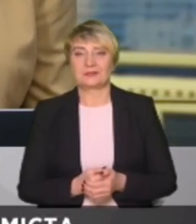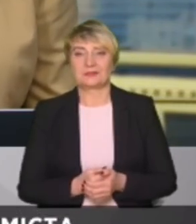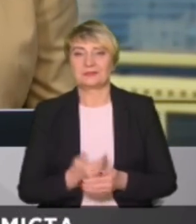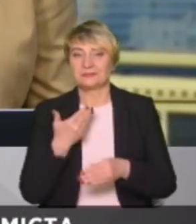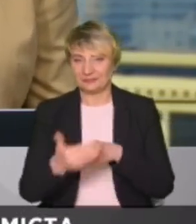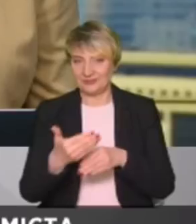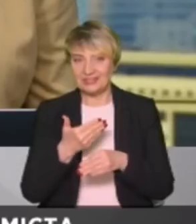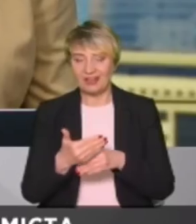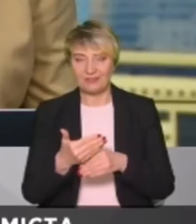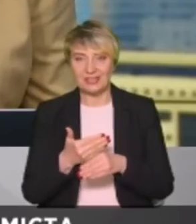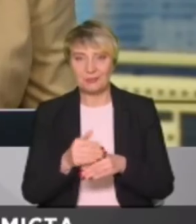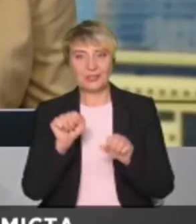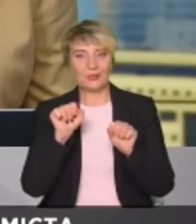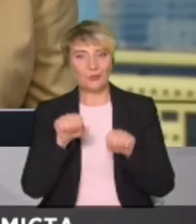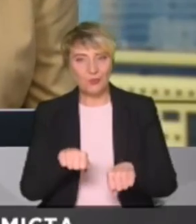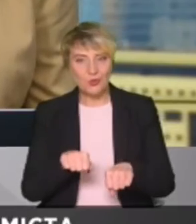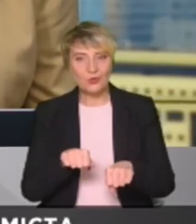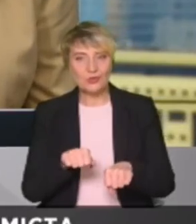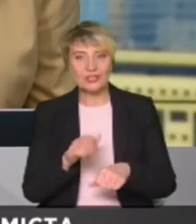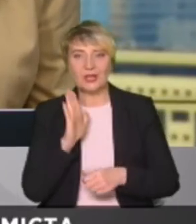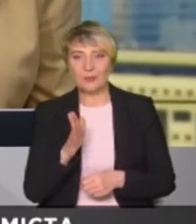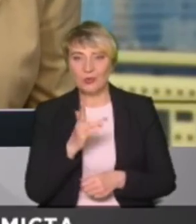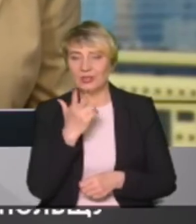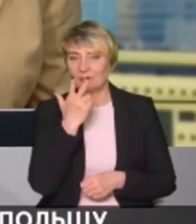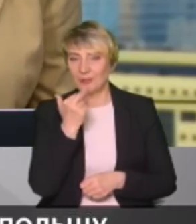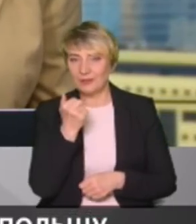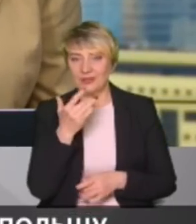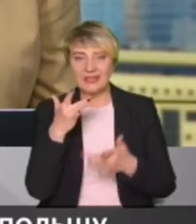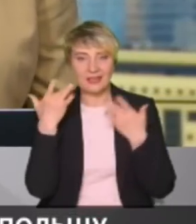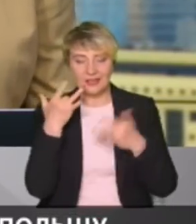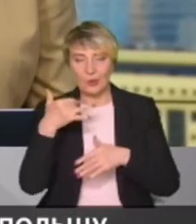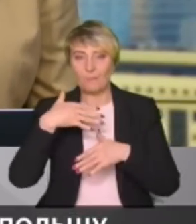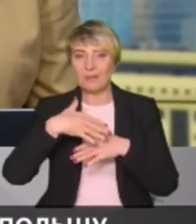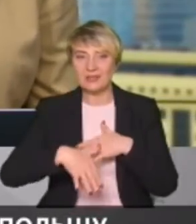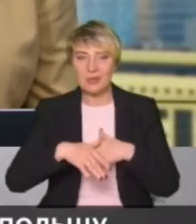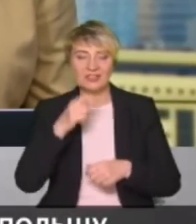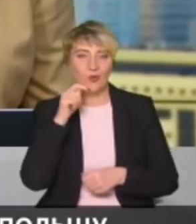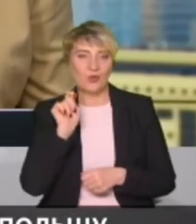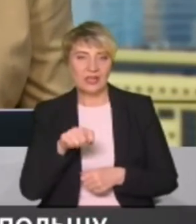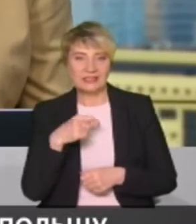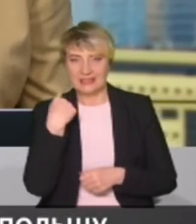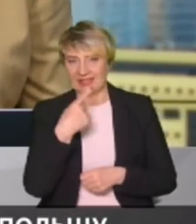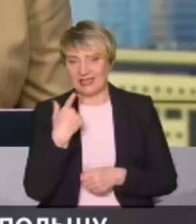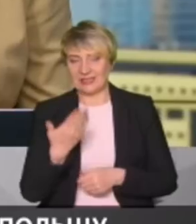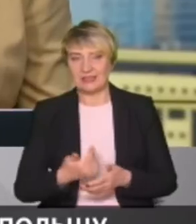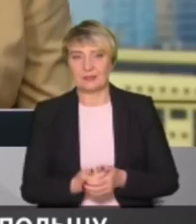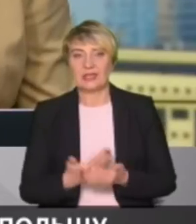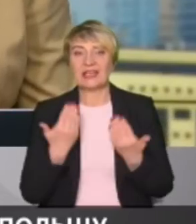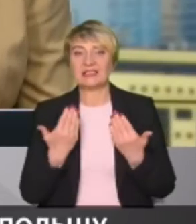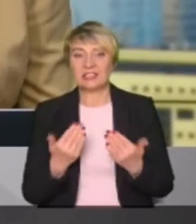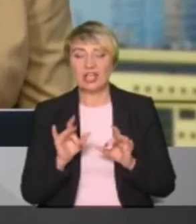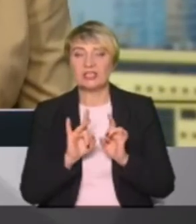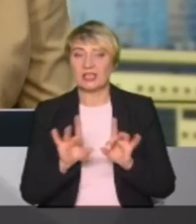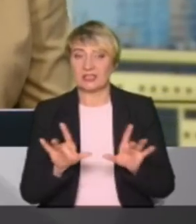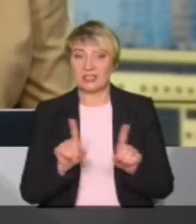уже можно будет привыкнуть, и очень легко понимается украинский язык тоже. Давайте поговорим о том, что вот сейчас рассказали,